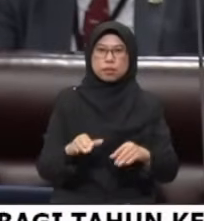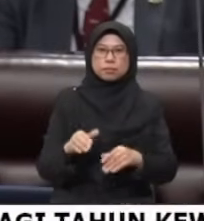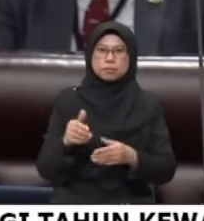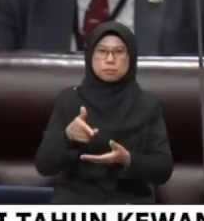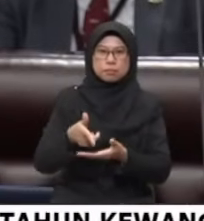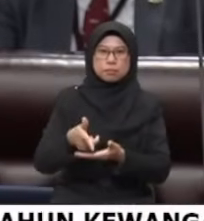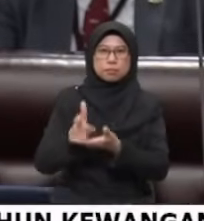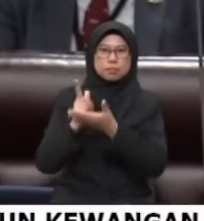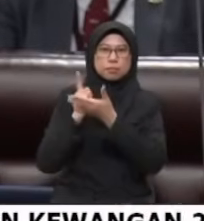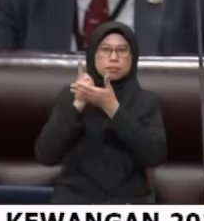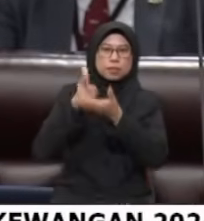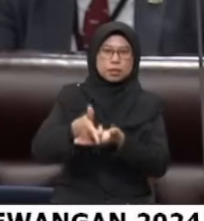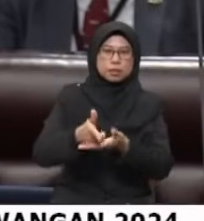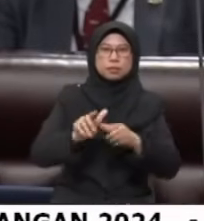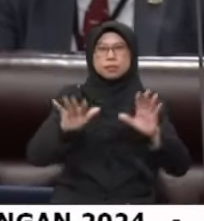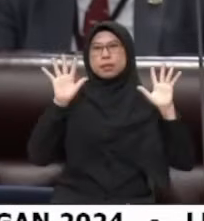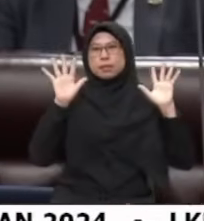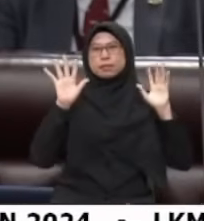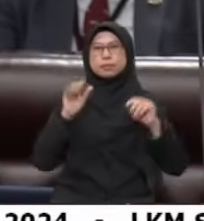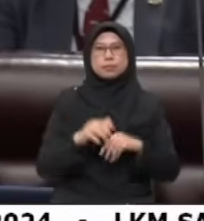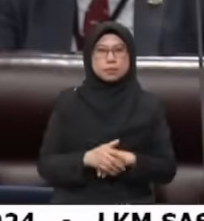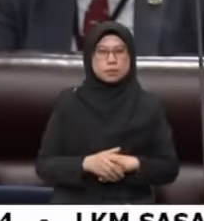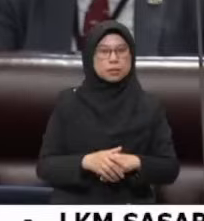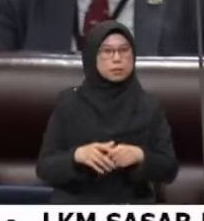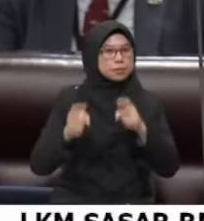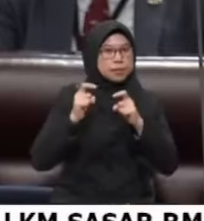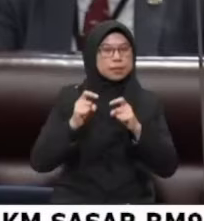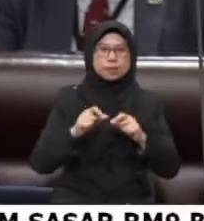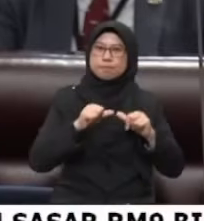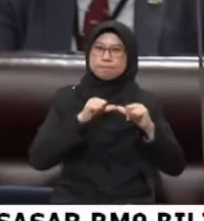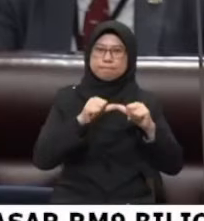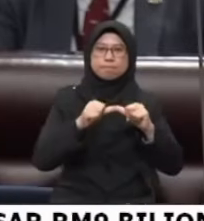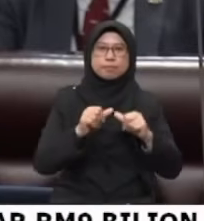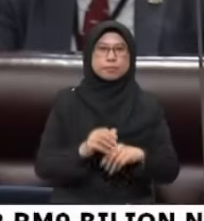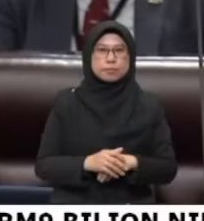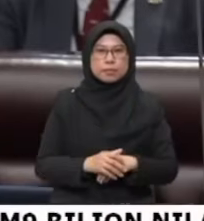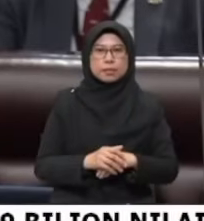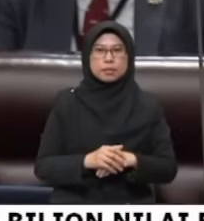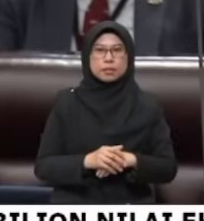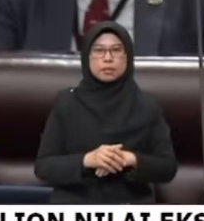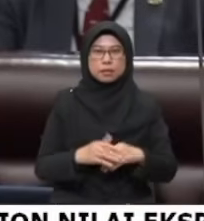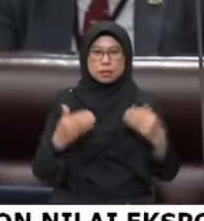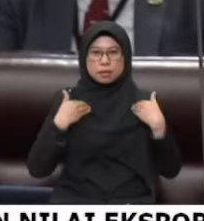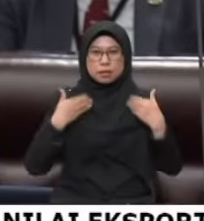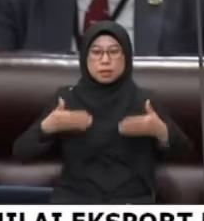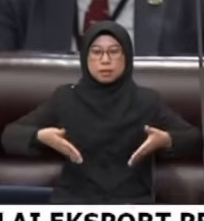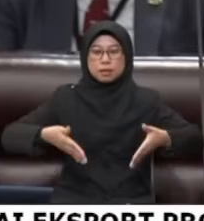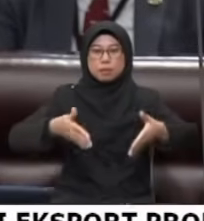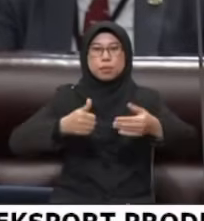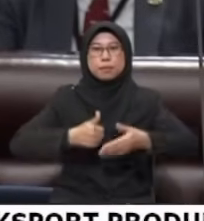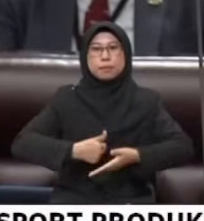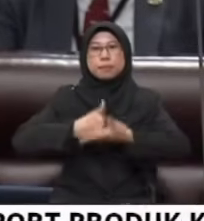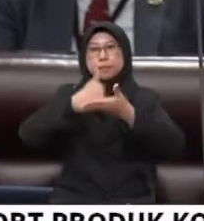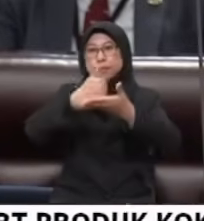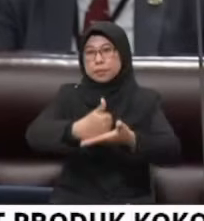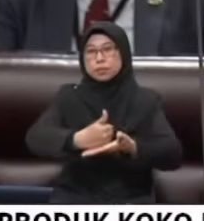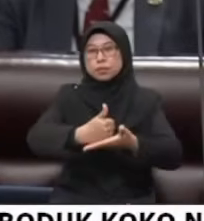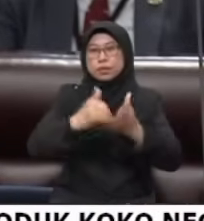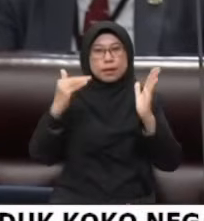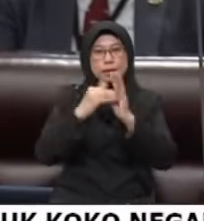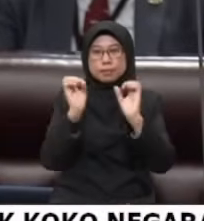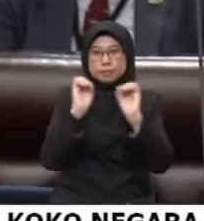senjata sertaa dan kekal yang kedua ujudkan laluan bantuan dan kemanusiaan yang tidak